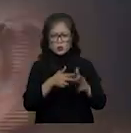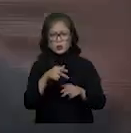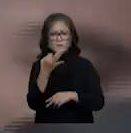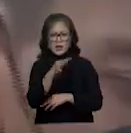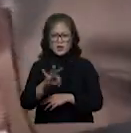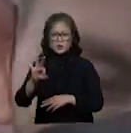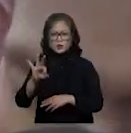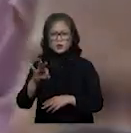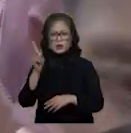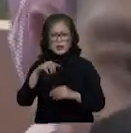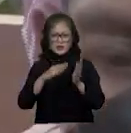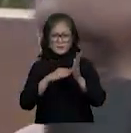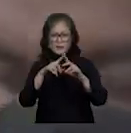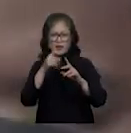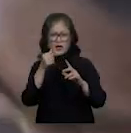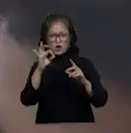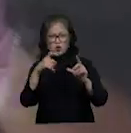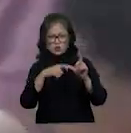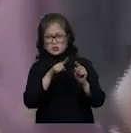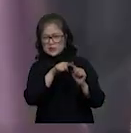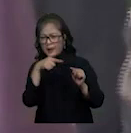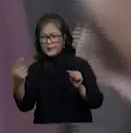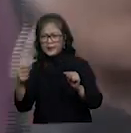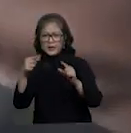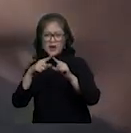stasiun Maros menuju stasiun Ramang-Ramang.